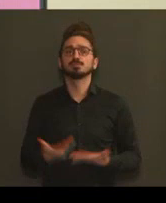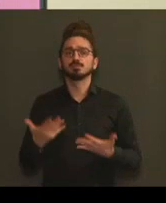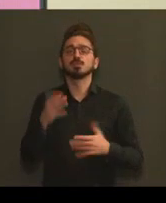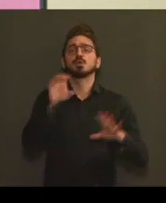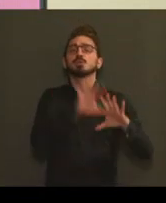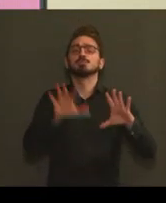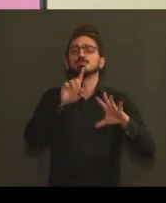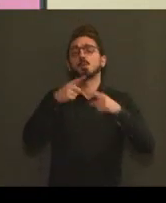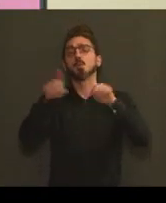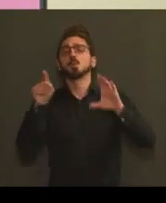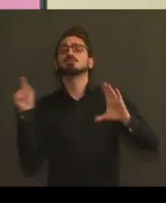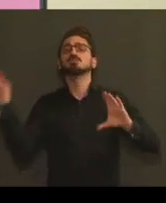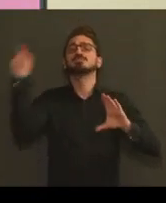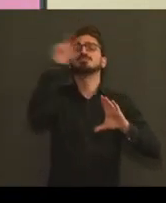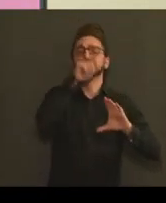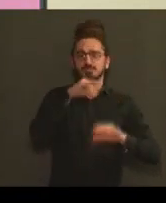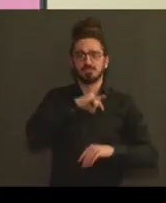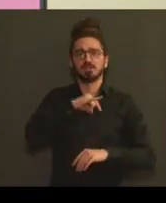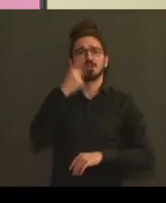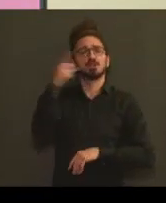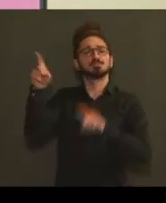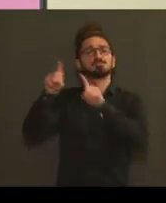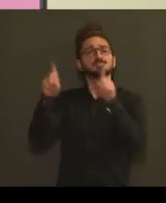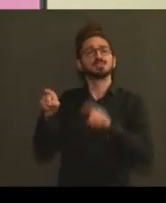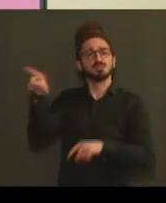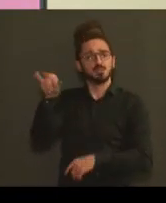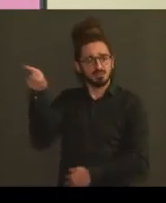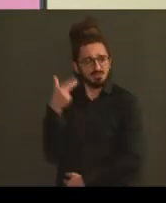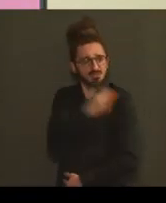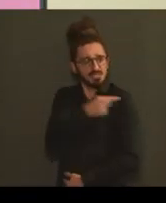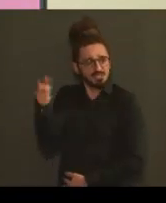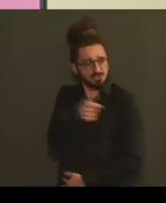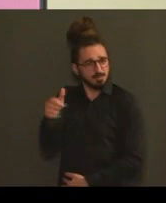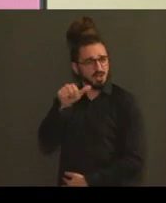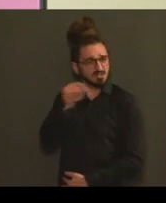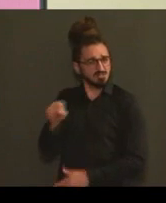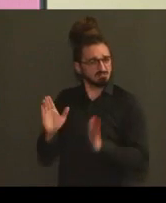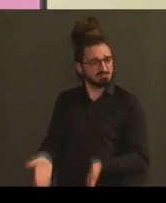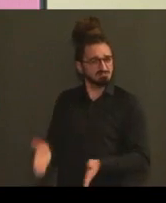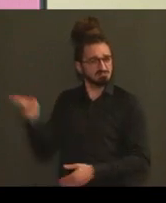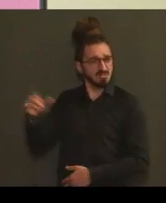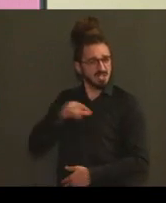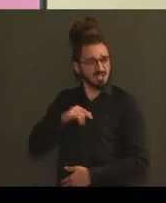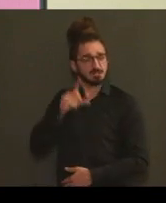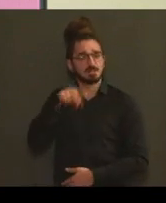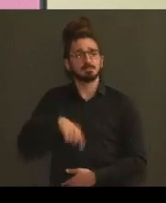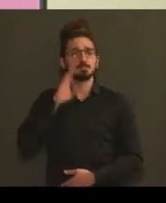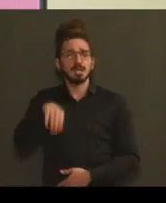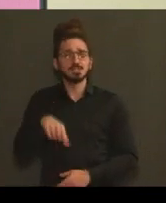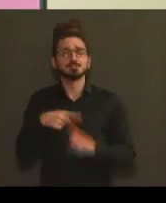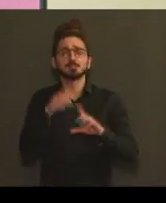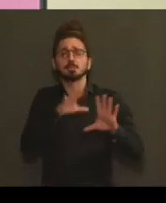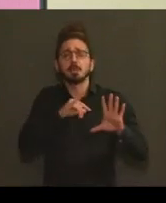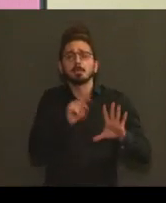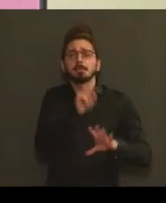que du vaccin d'AstraZeneca. Nous avons en Belgique, comme dans beaucoup de pays européens, la chance d'avoir plusieurs vaccins, d'avoir